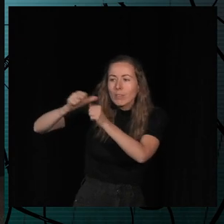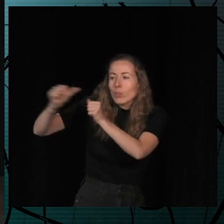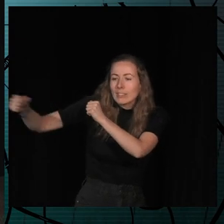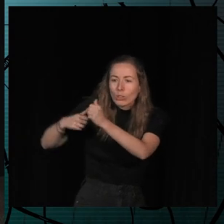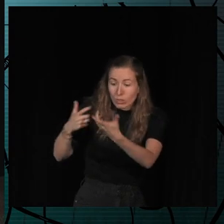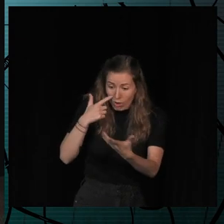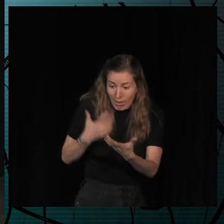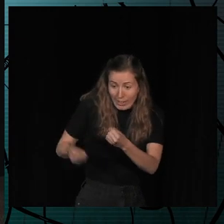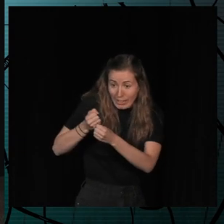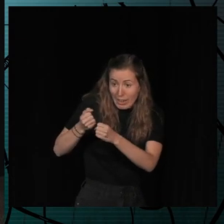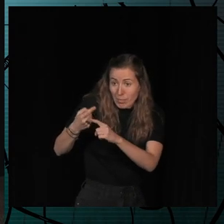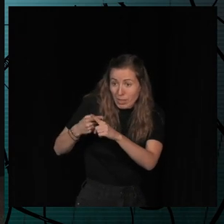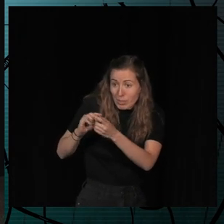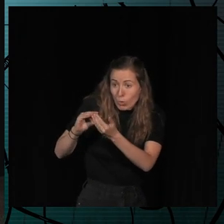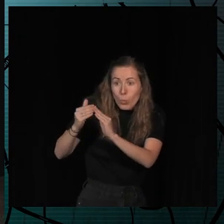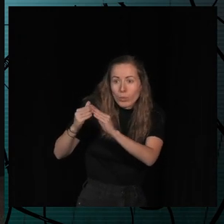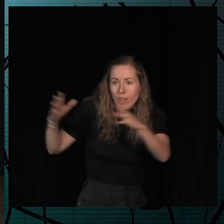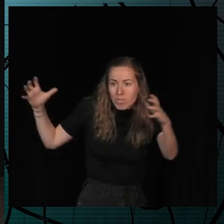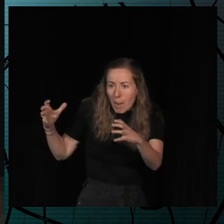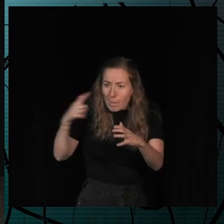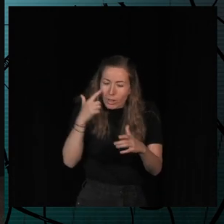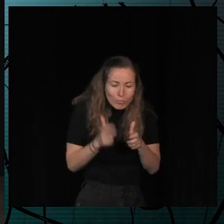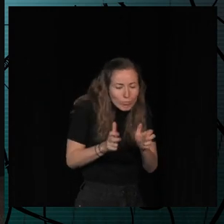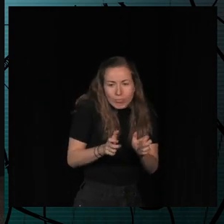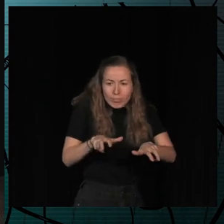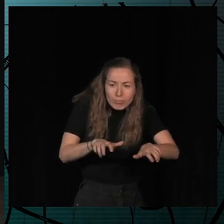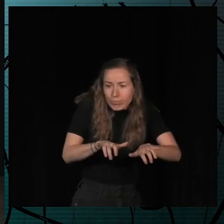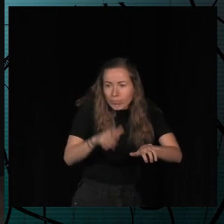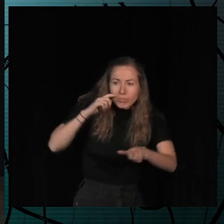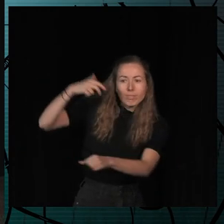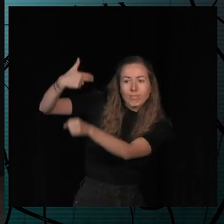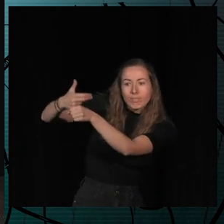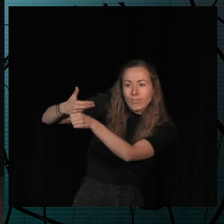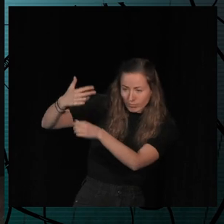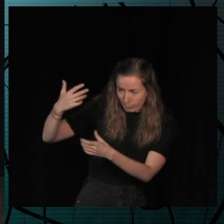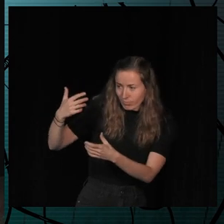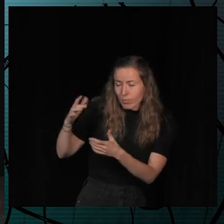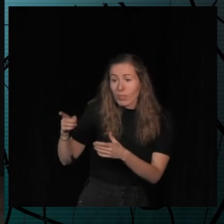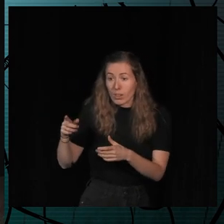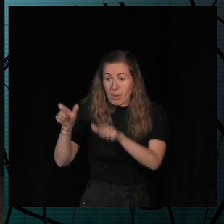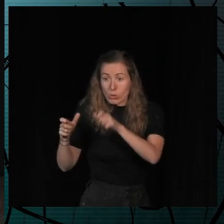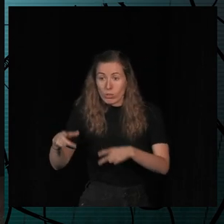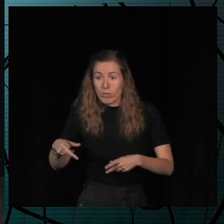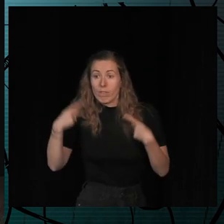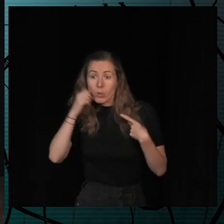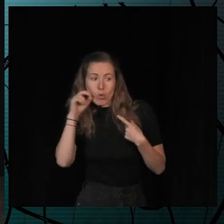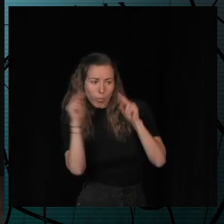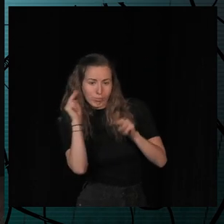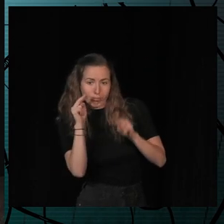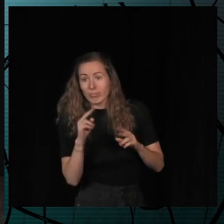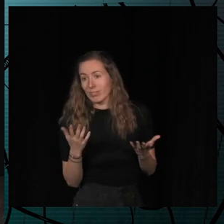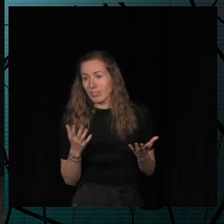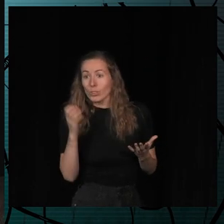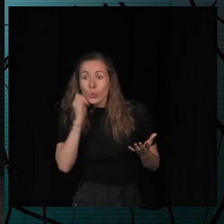une communauté d'un streamer ou d'une streameuse et euh bah les gens voilà qui sont là au quotidien ou presque sur sur leur stream et je voulais avoir un